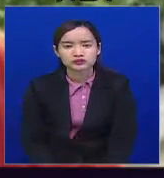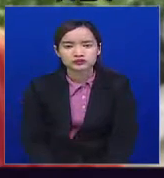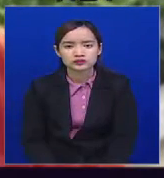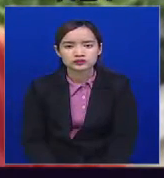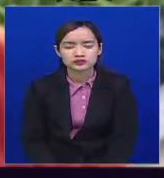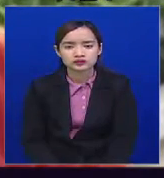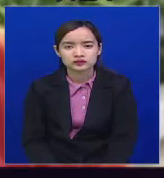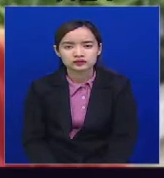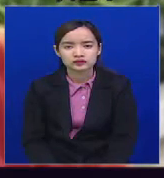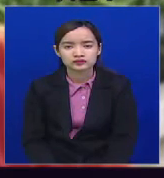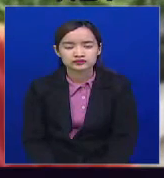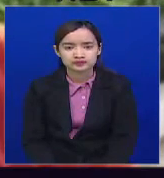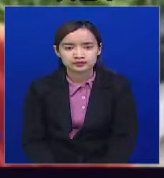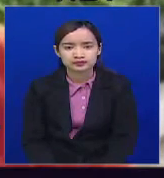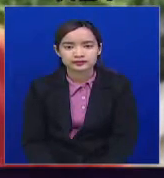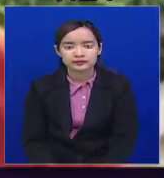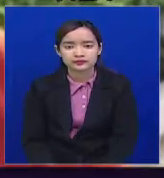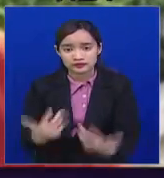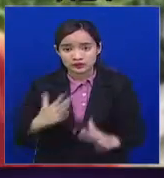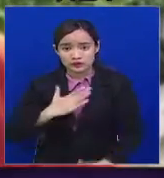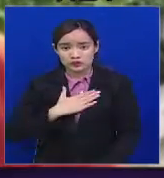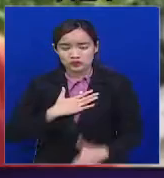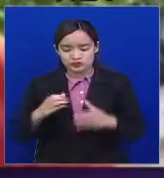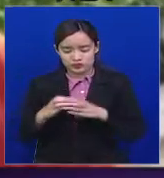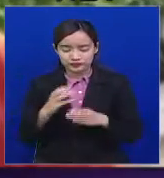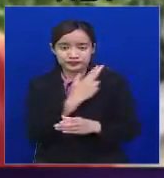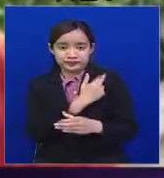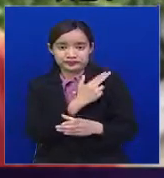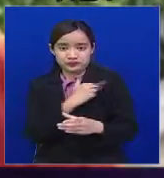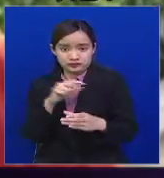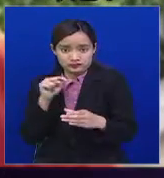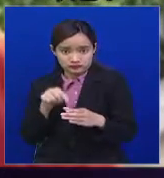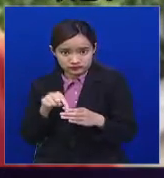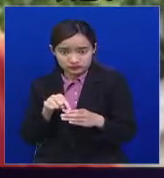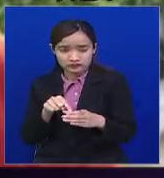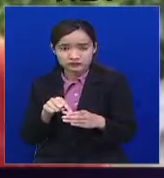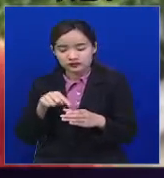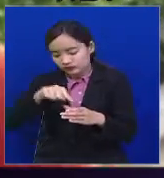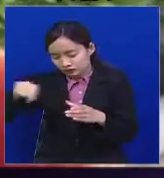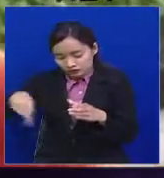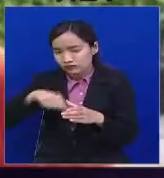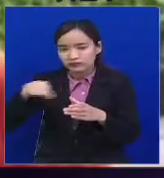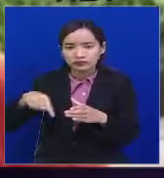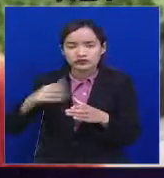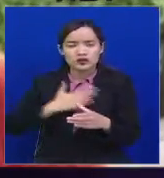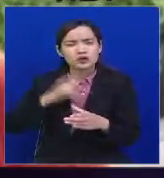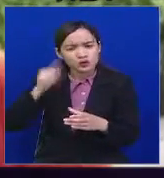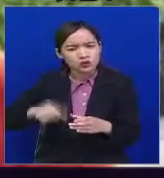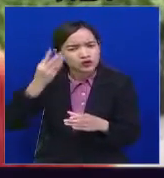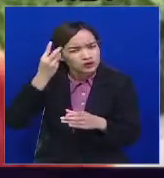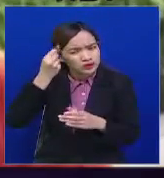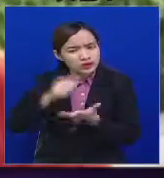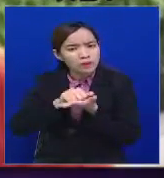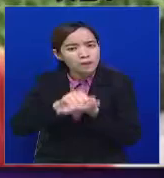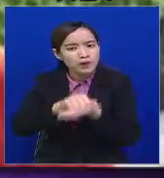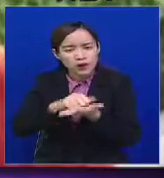เองเนี่ยทางทีมผู้บำบัดเนี่ยนะคะทางหน่วยงานสาธารณสุขรวมทั้งภาคีเครือข่ายในพื้นที่เราก็ต้องคิดหาบริการเชิงรุก